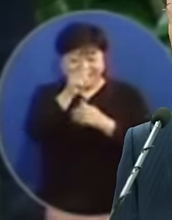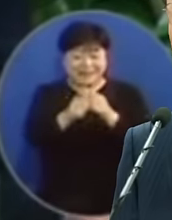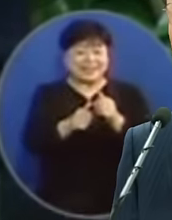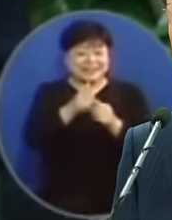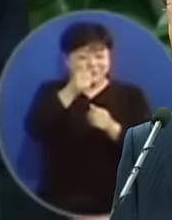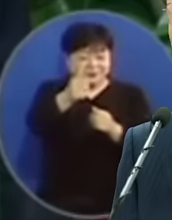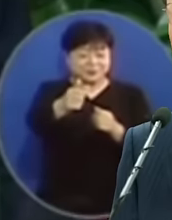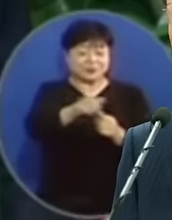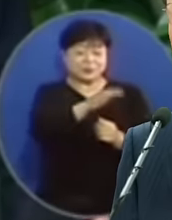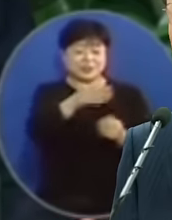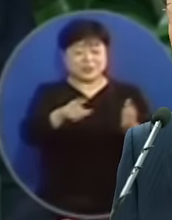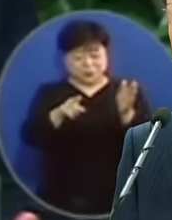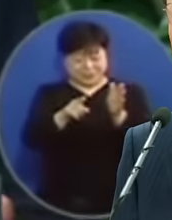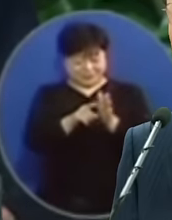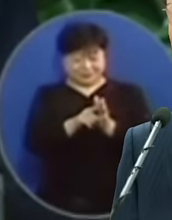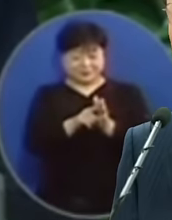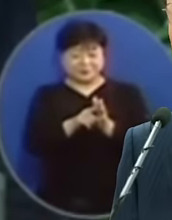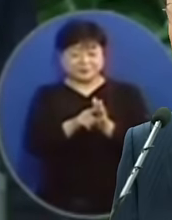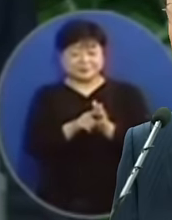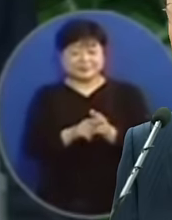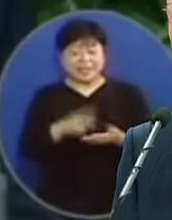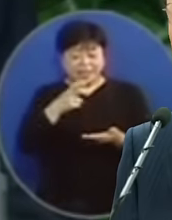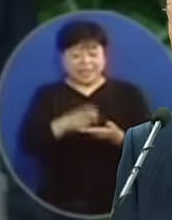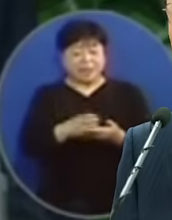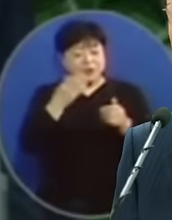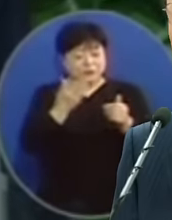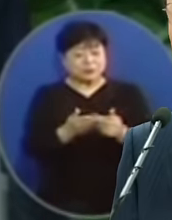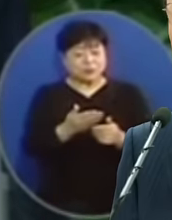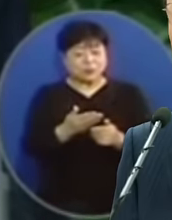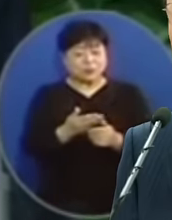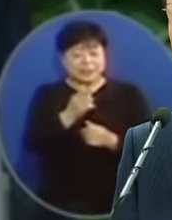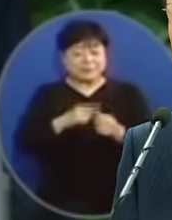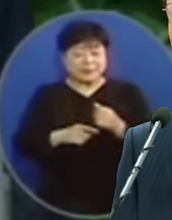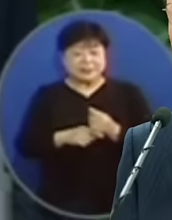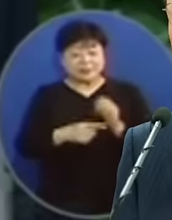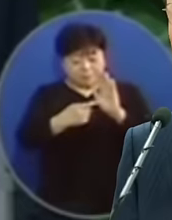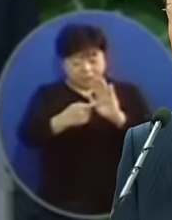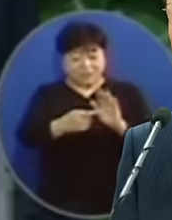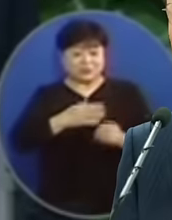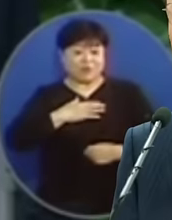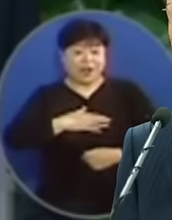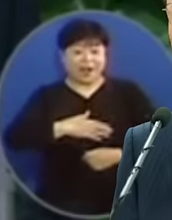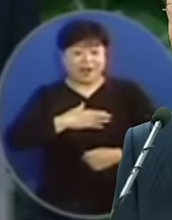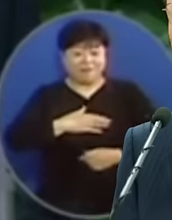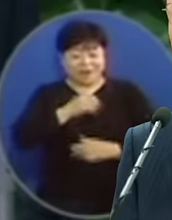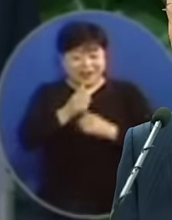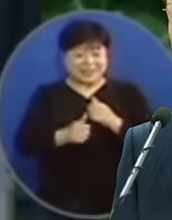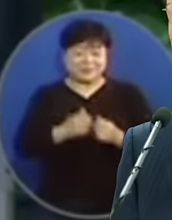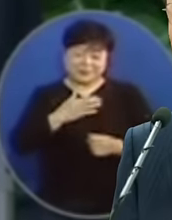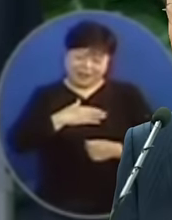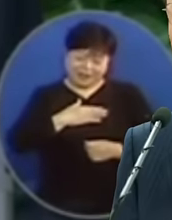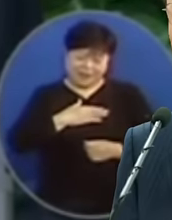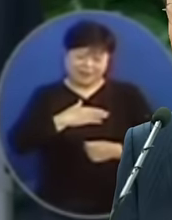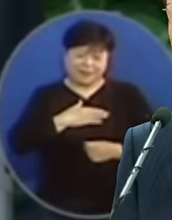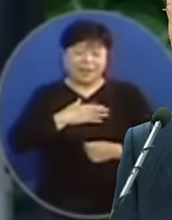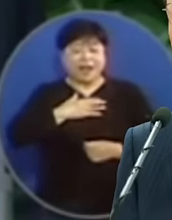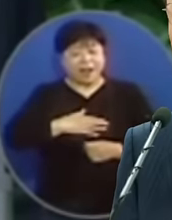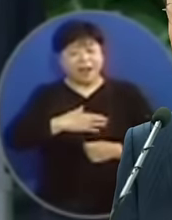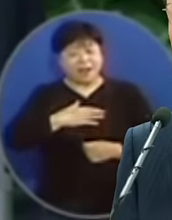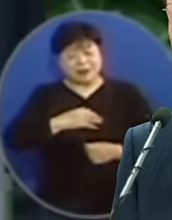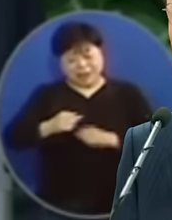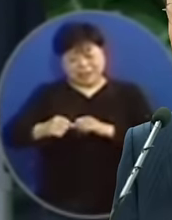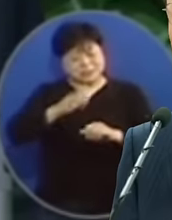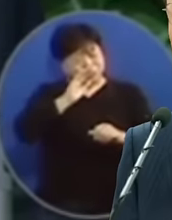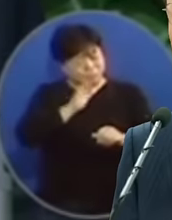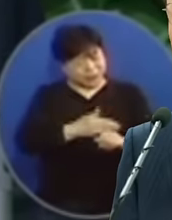하나님이 우리를 위해서 계명을 주시고 하나님 뜻을 밝혀준 것을 알고서 하나님 나는 알고도 행할